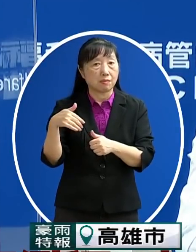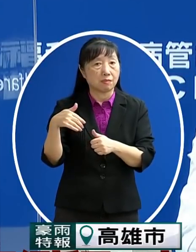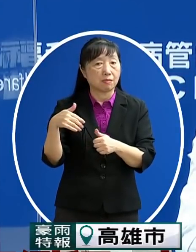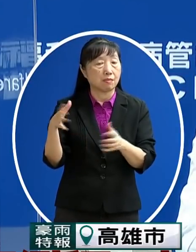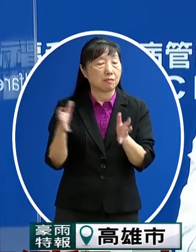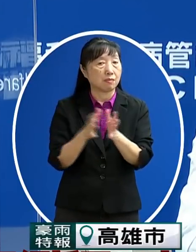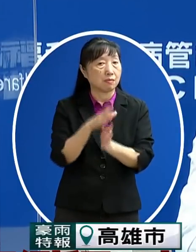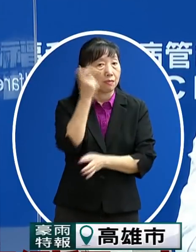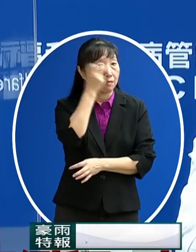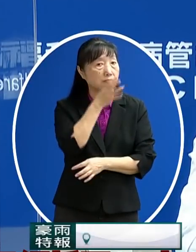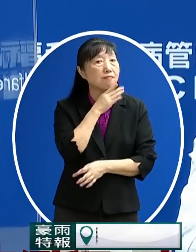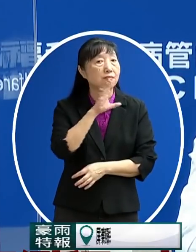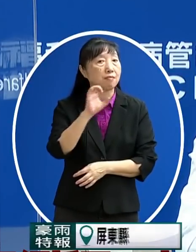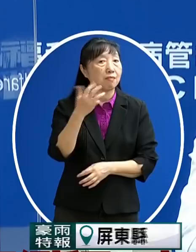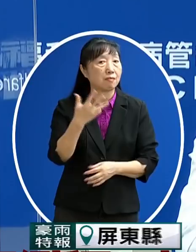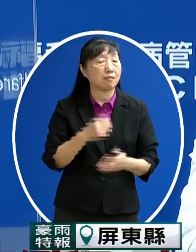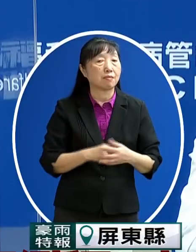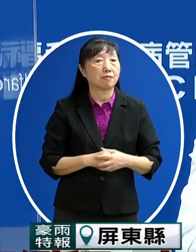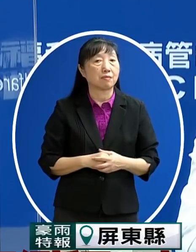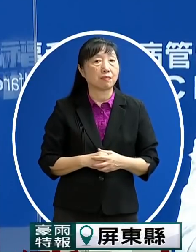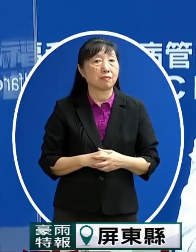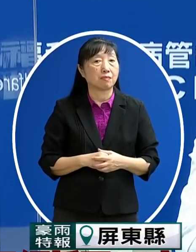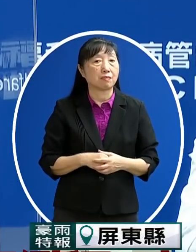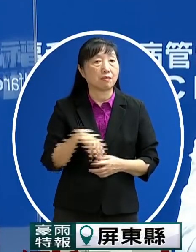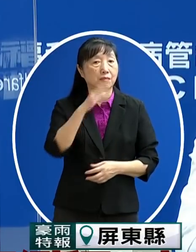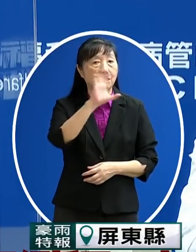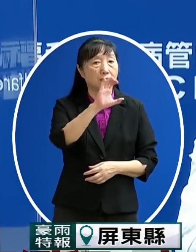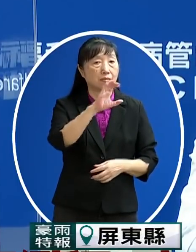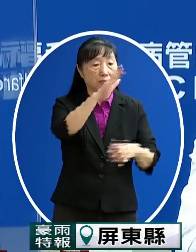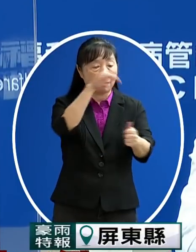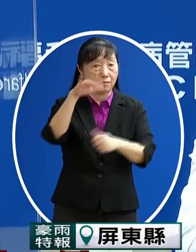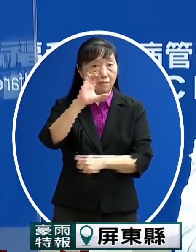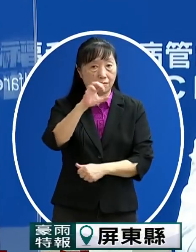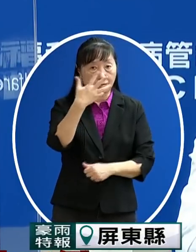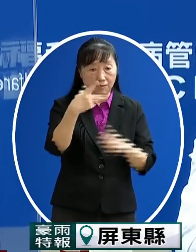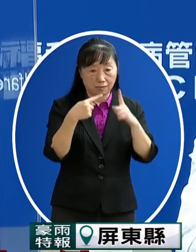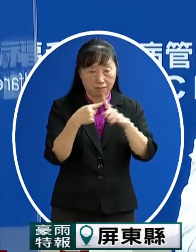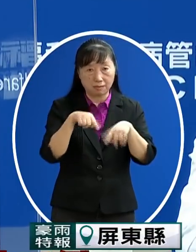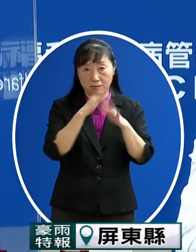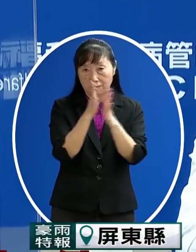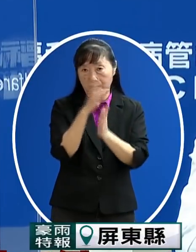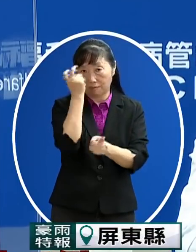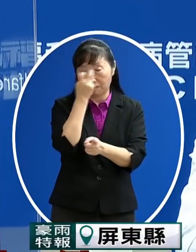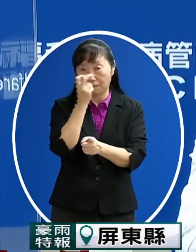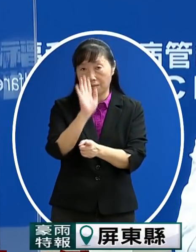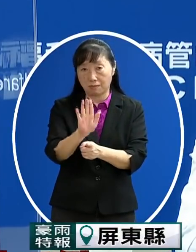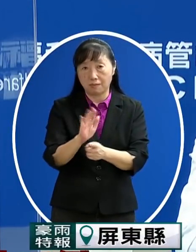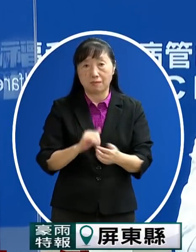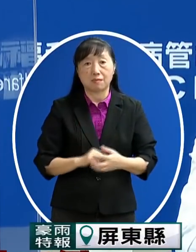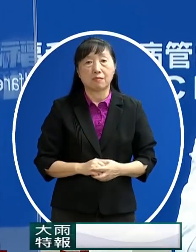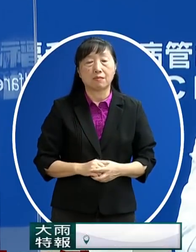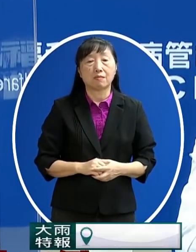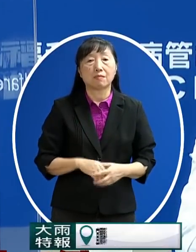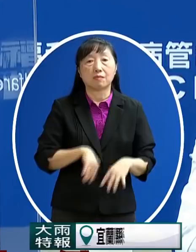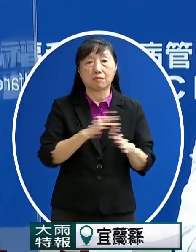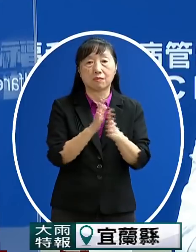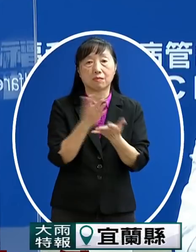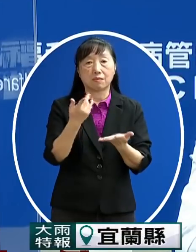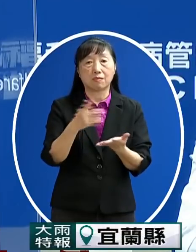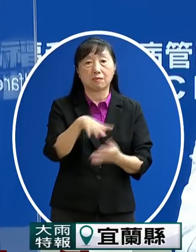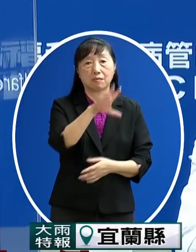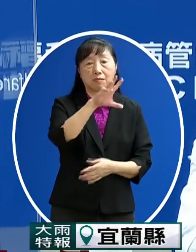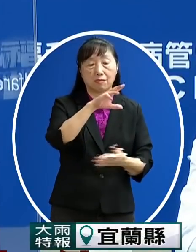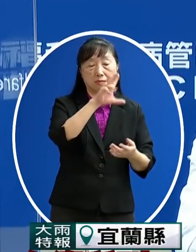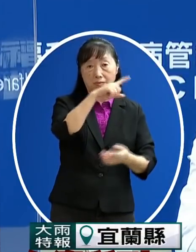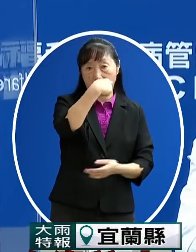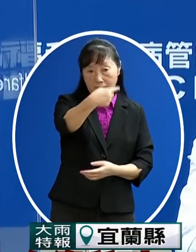已经采了98人，那框列98已经采了98人， 好，那全部的检查的阴性哈，